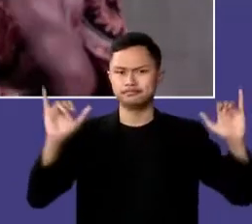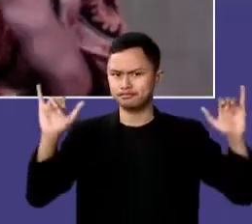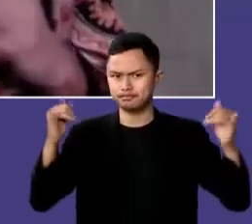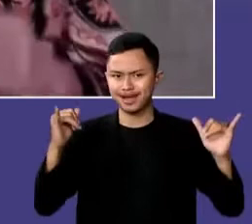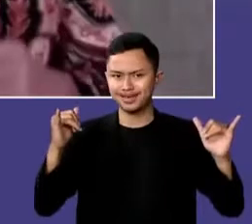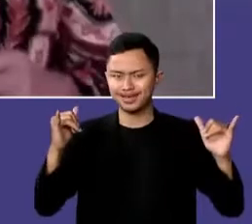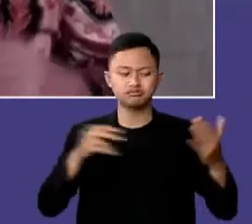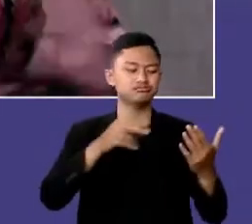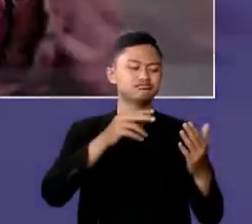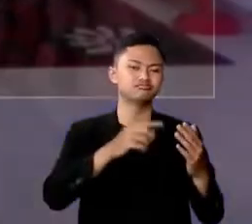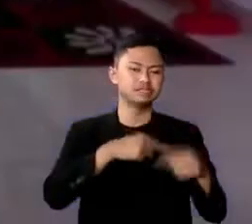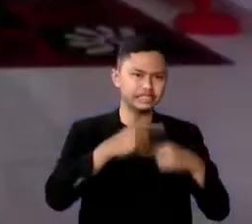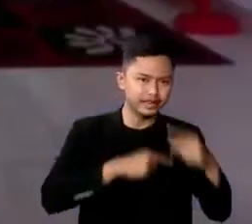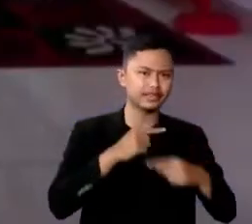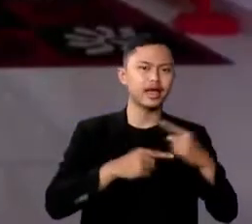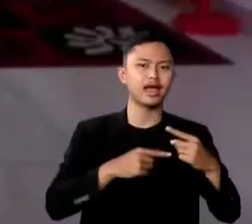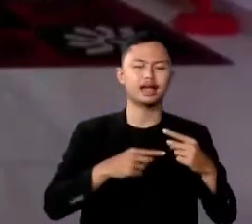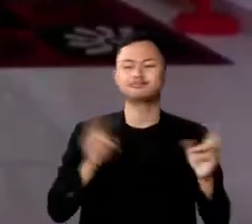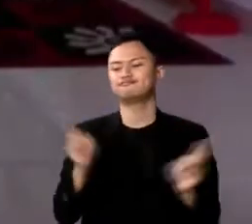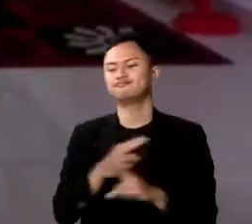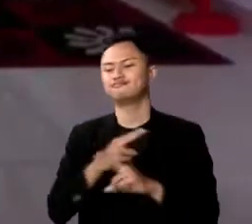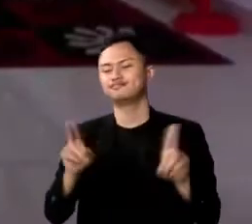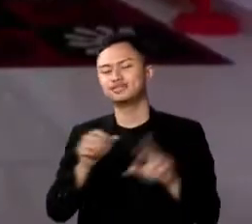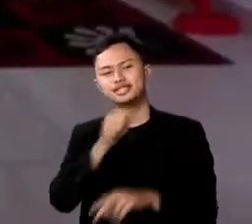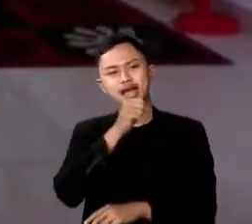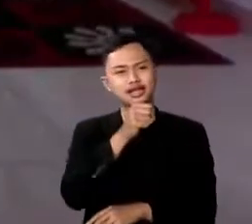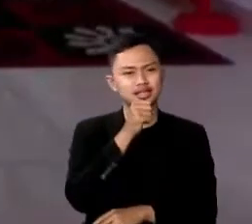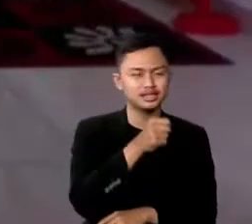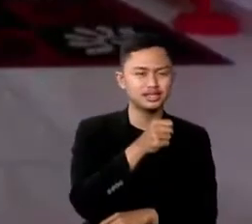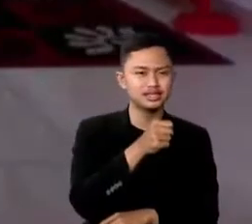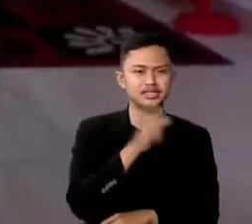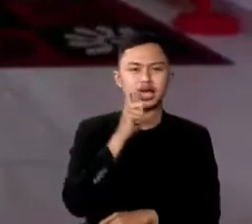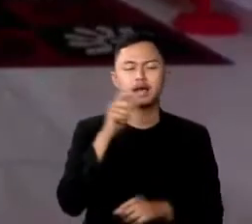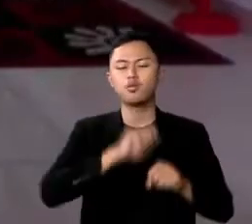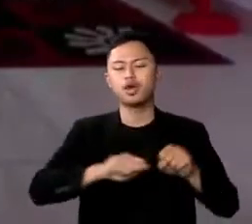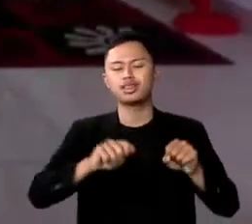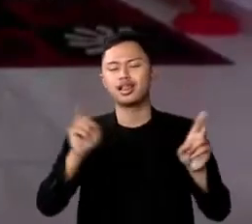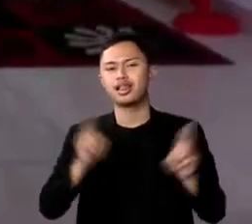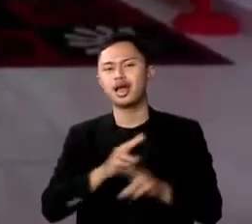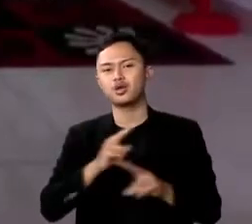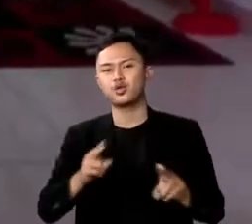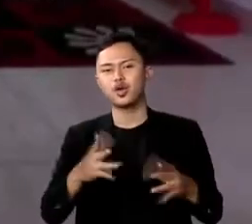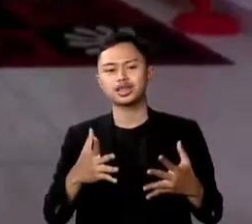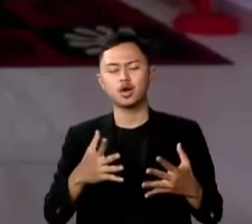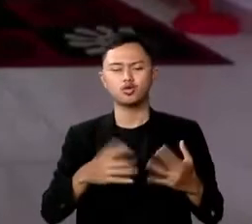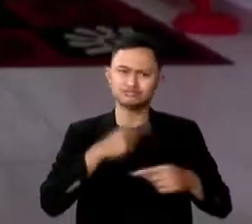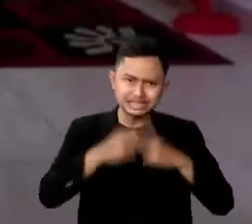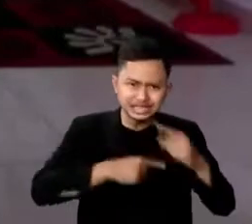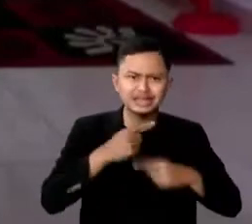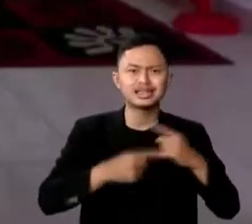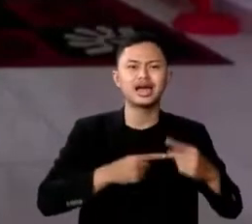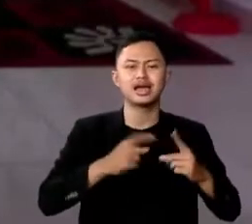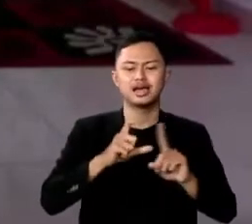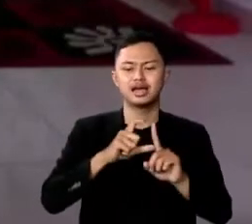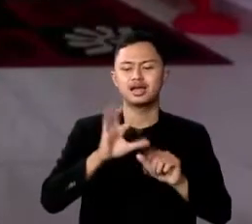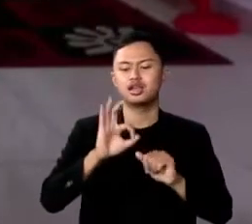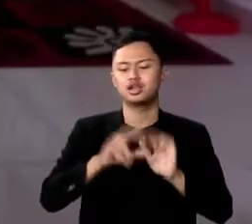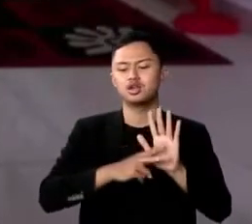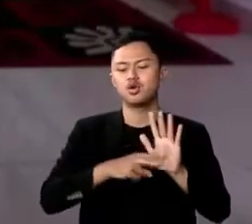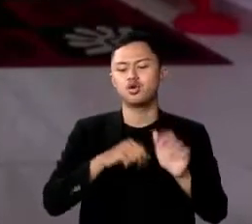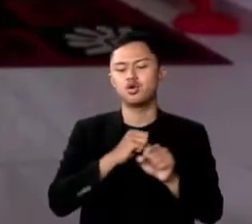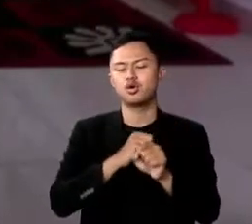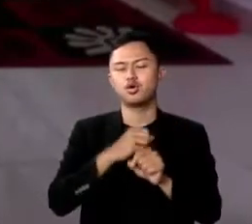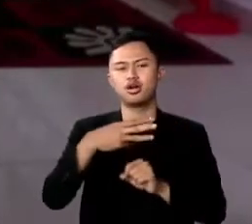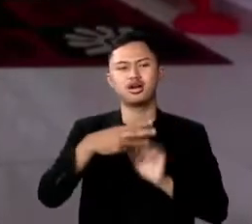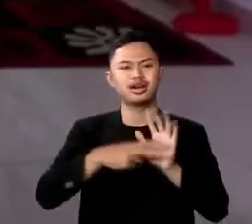anakan dunia dongeng dunia gembira Nyanyi dengan cetakan lagu-lagu mungkin juga mendongeng dongeng mungkin juga tidak